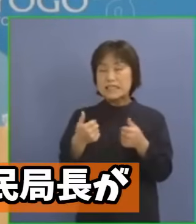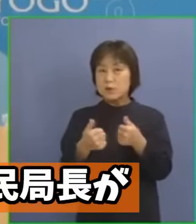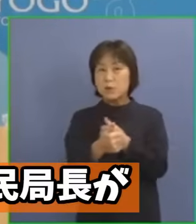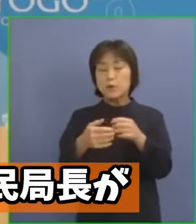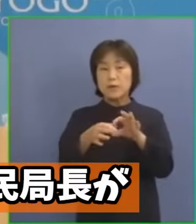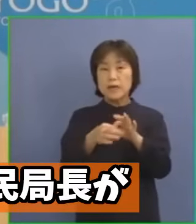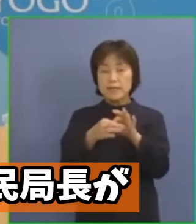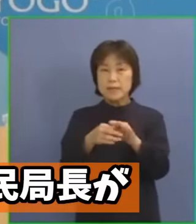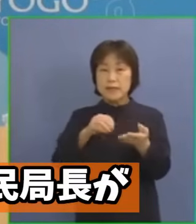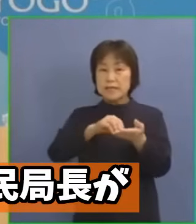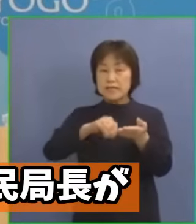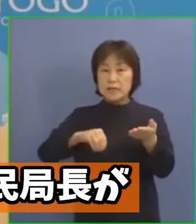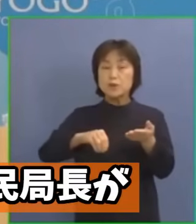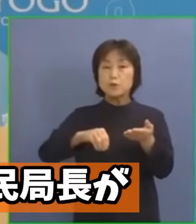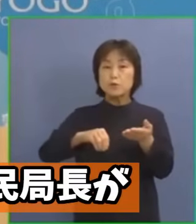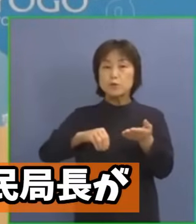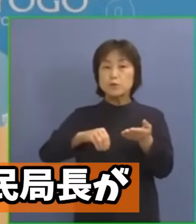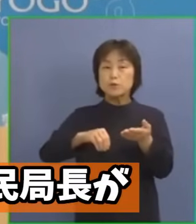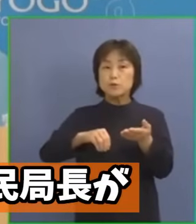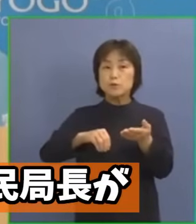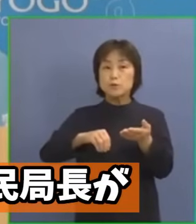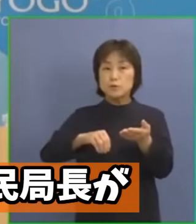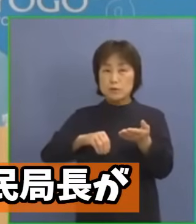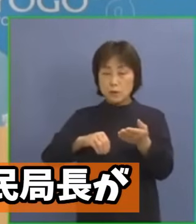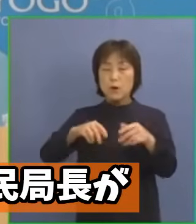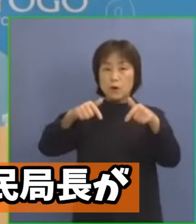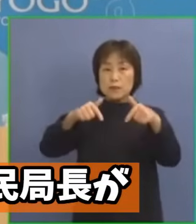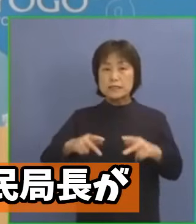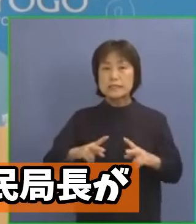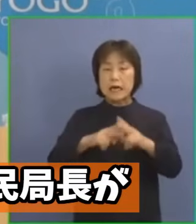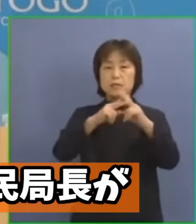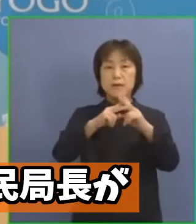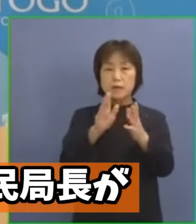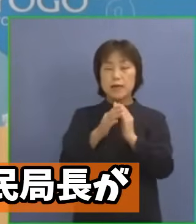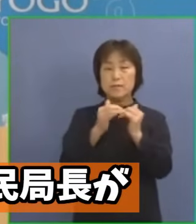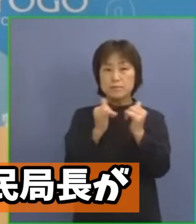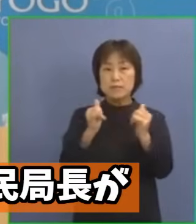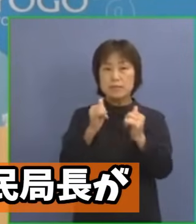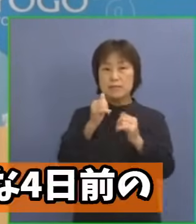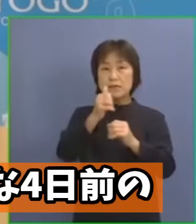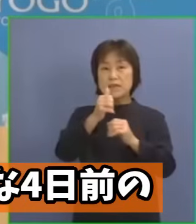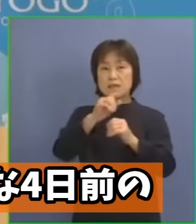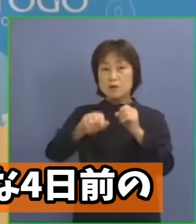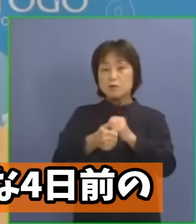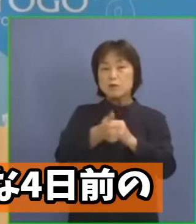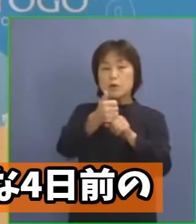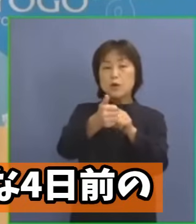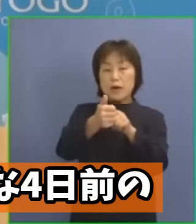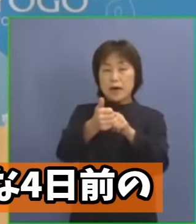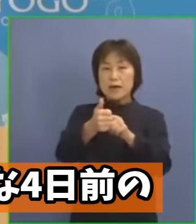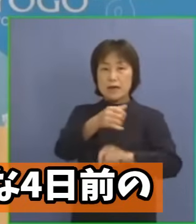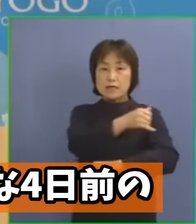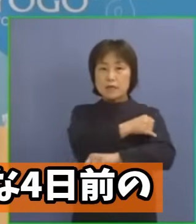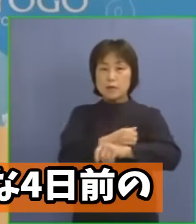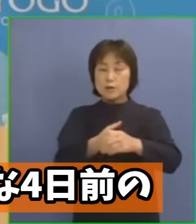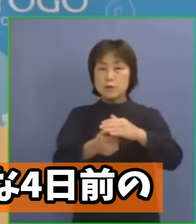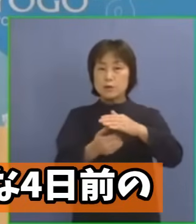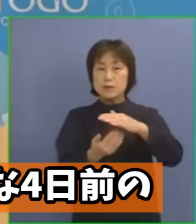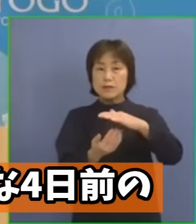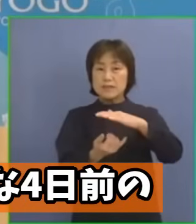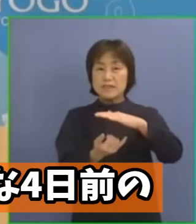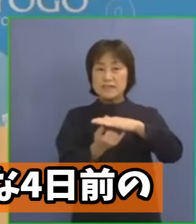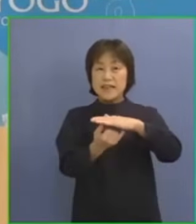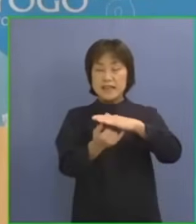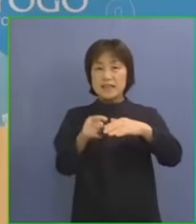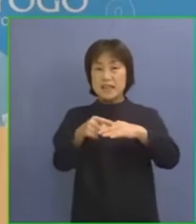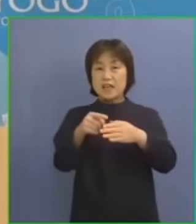退職されるはずだった西有馬県民局長が、うん、 役職定年という形で残るというふうな4日前